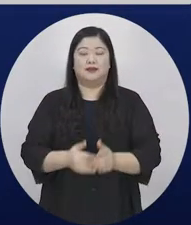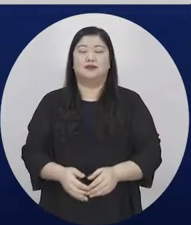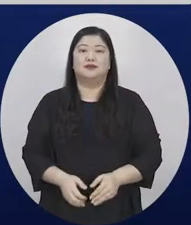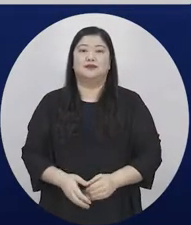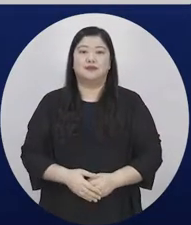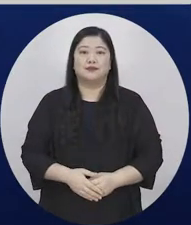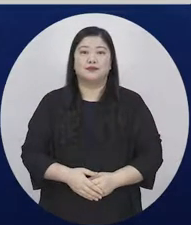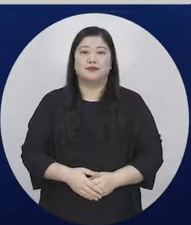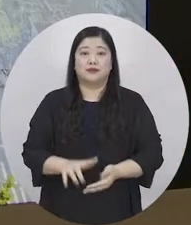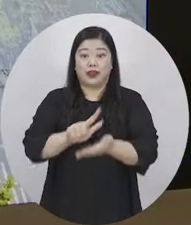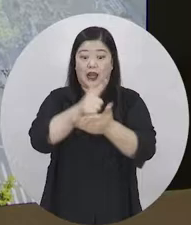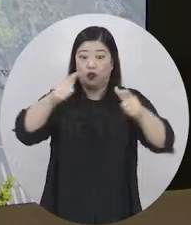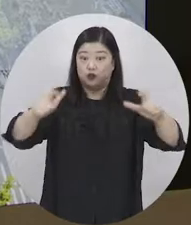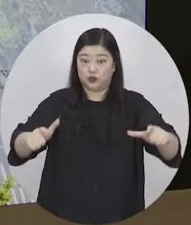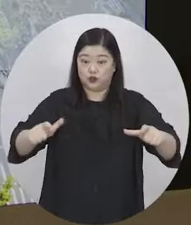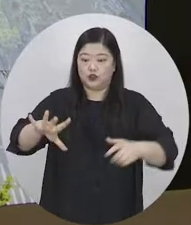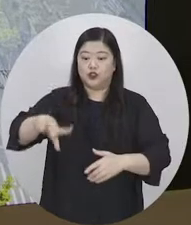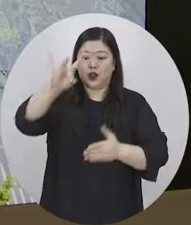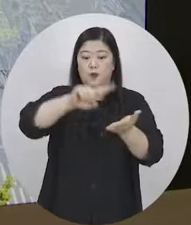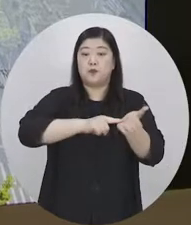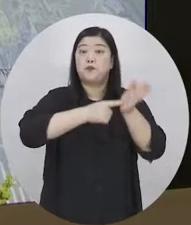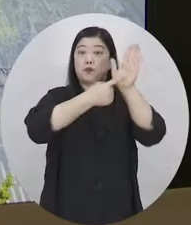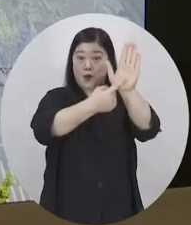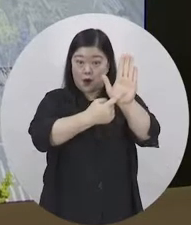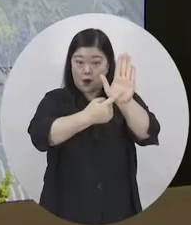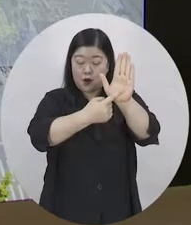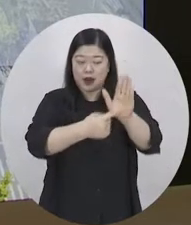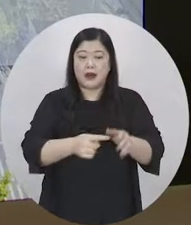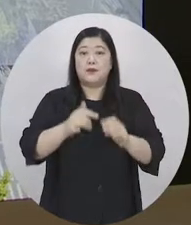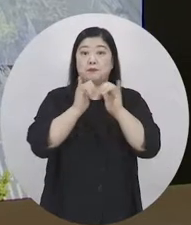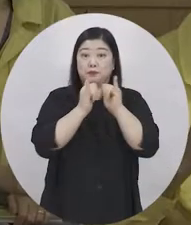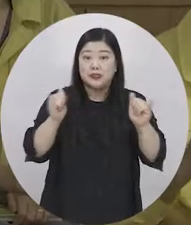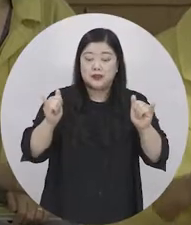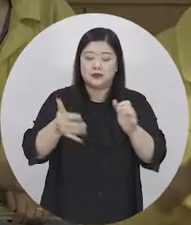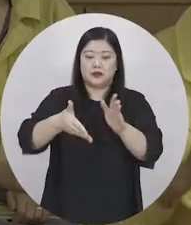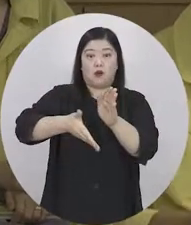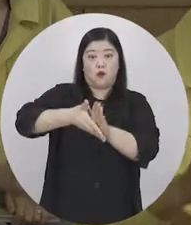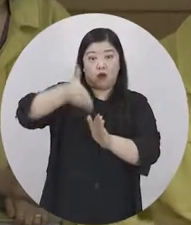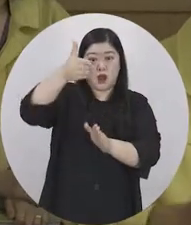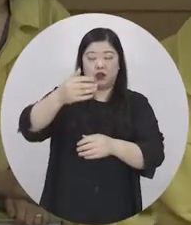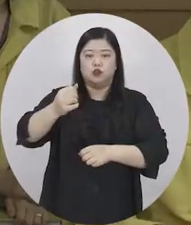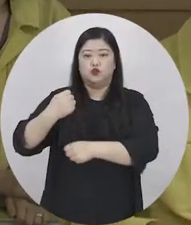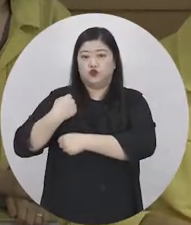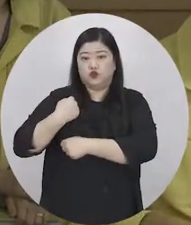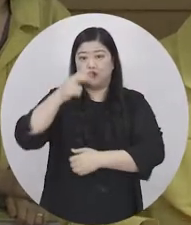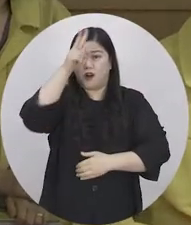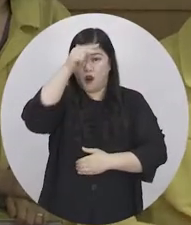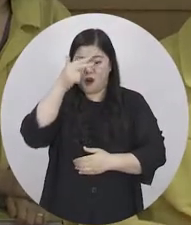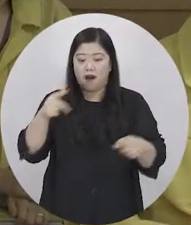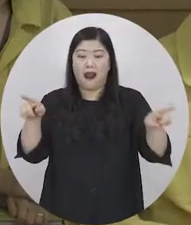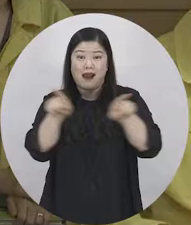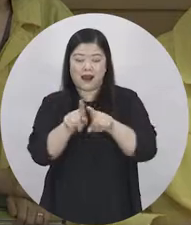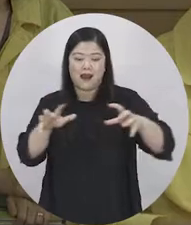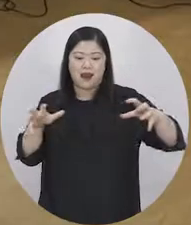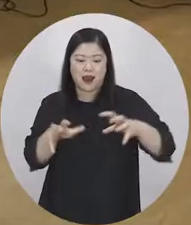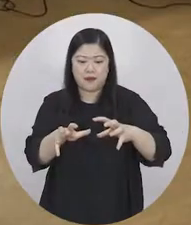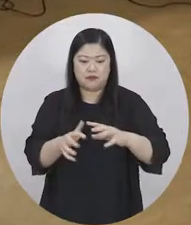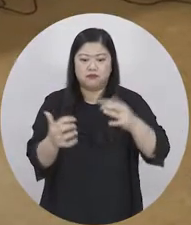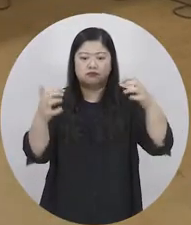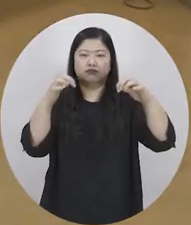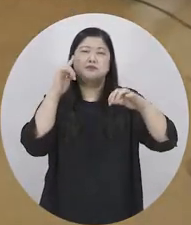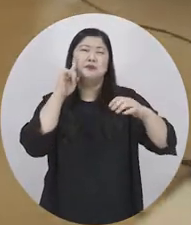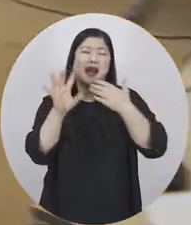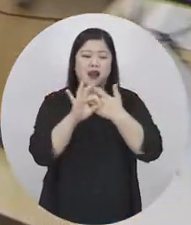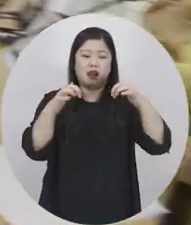진행했습니다. 구는 최초 보고회를 시작으로 민관, 군경 11개 유관기관과 함께 전쟁 등 국가